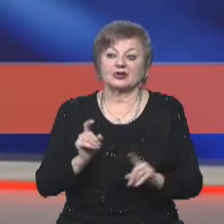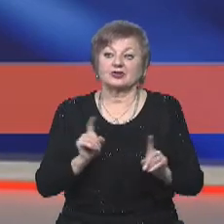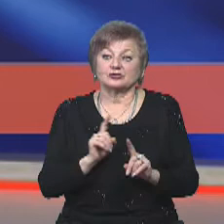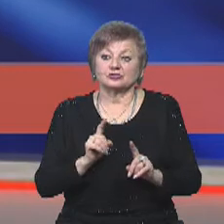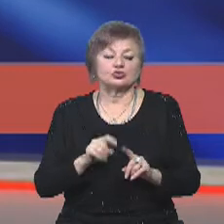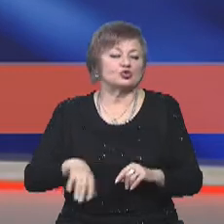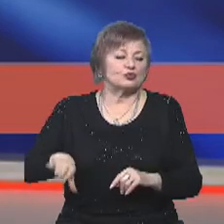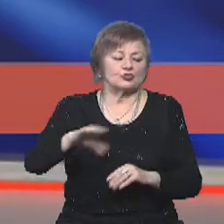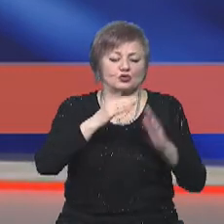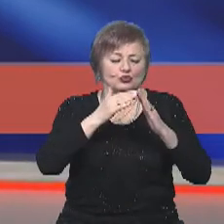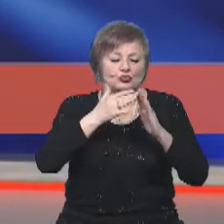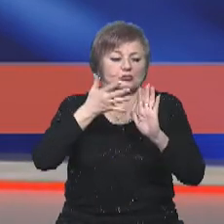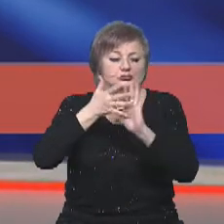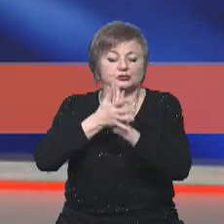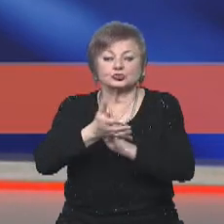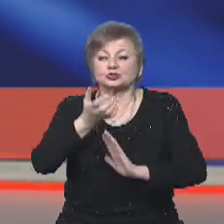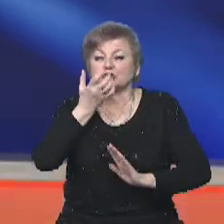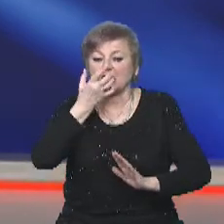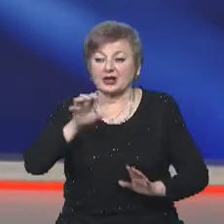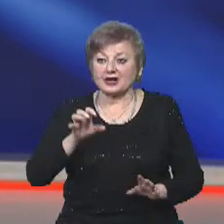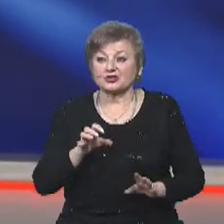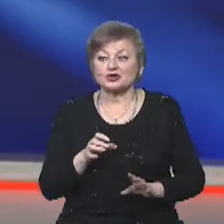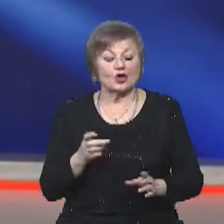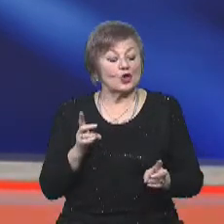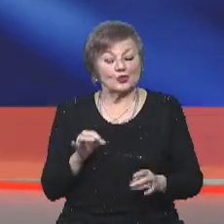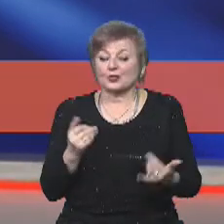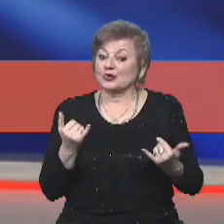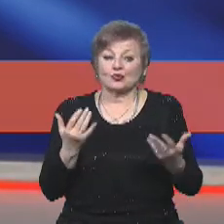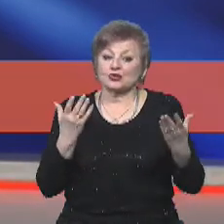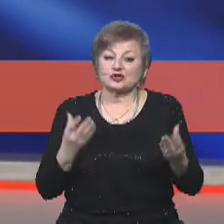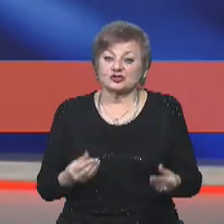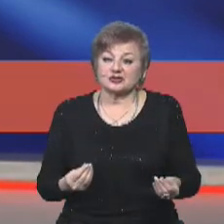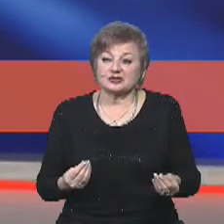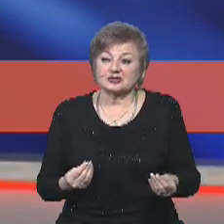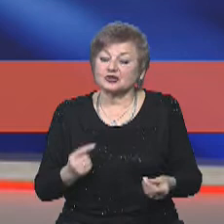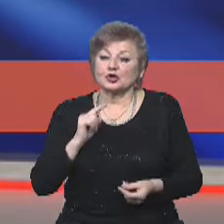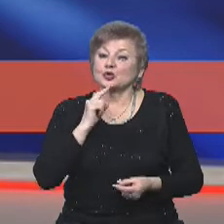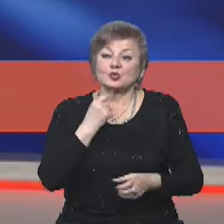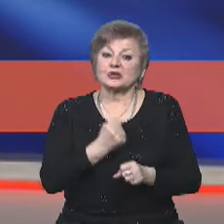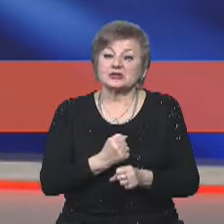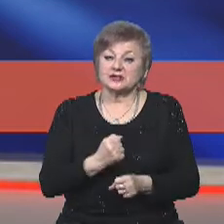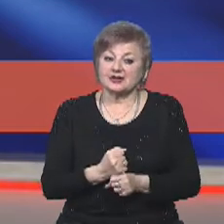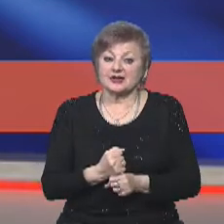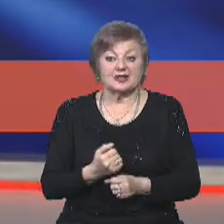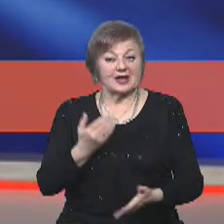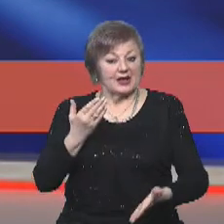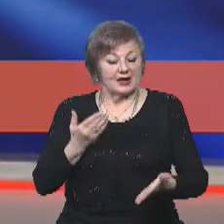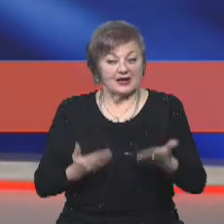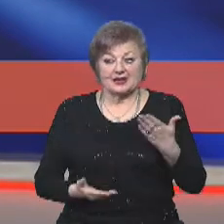стена прогрелась, чтобы в квартире стало комфортно. Ну, на сегодняшний день это ну, сложно сделать.